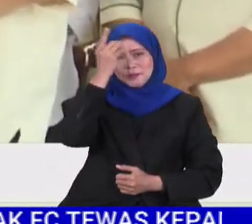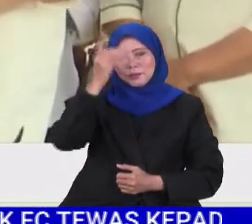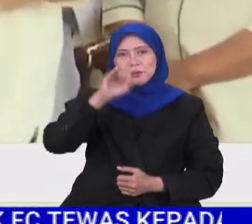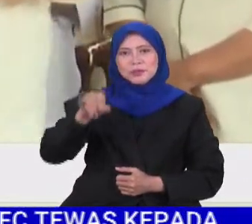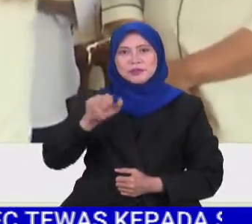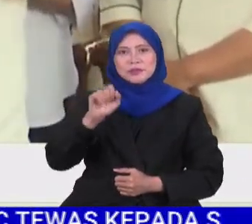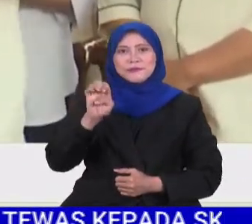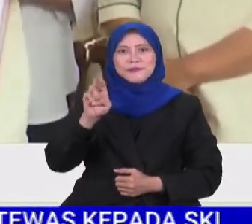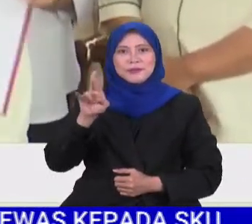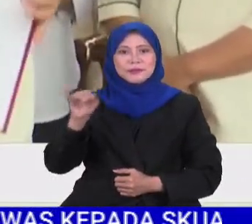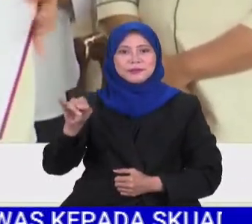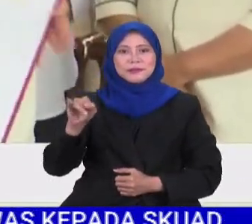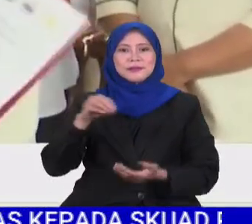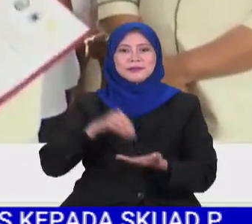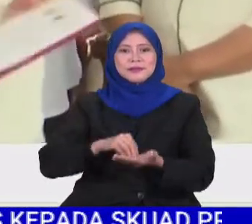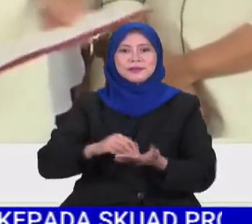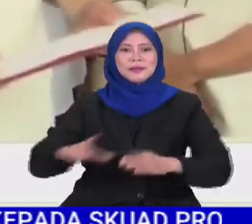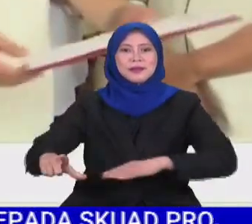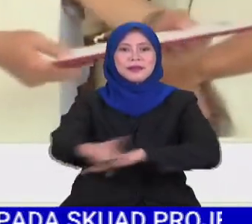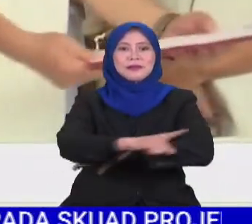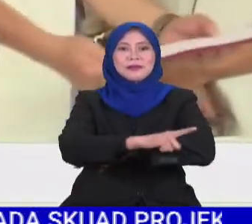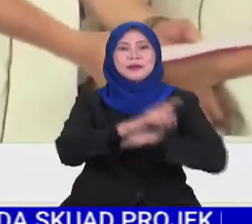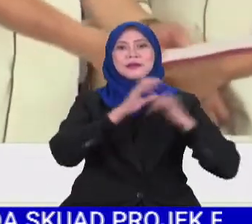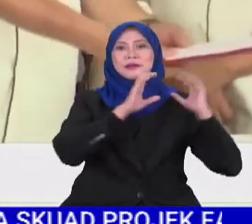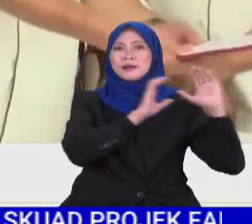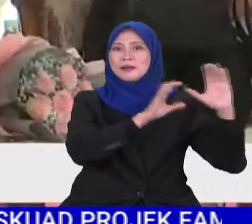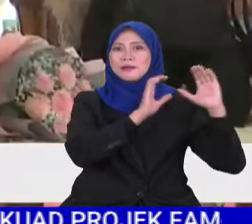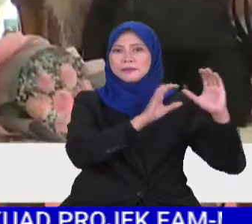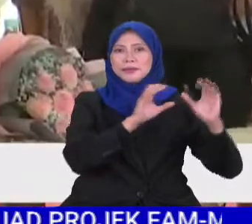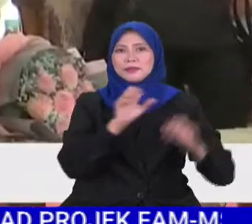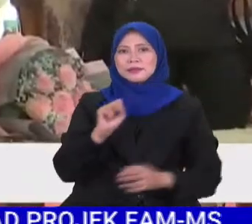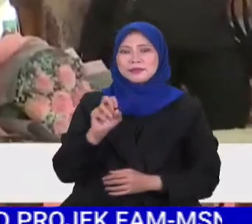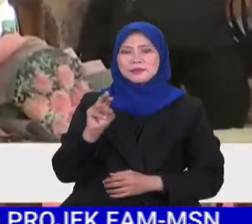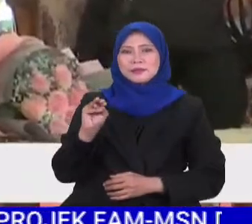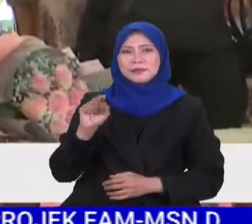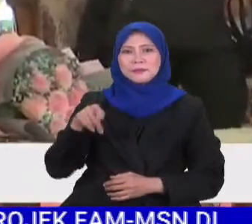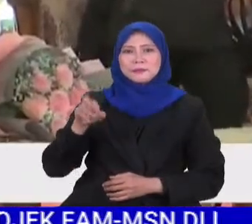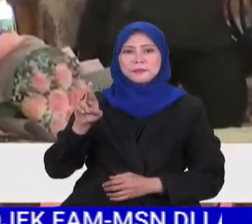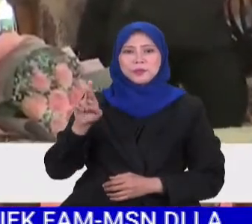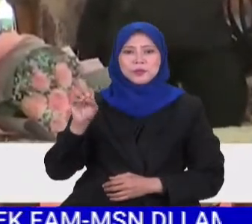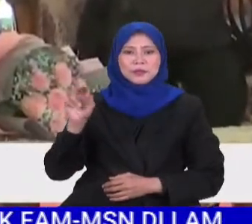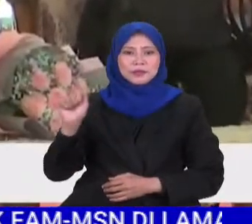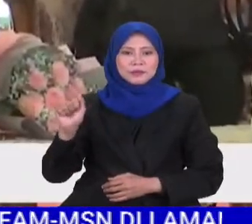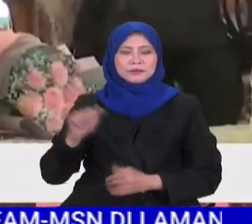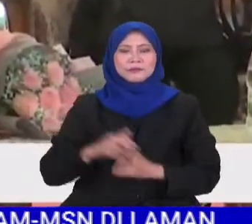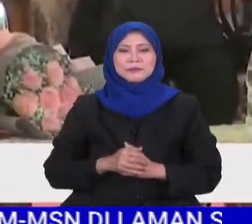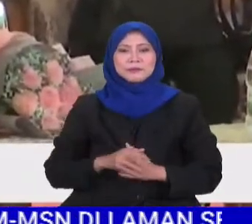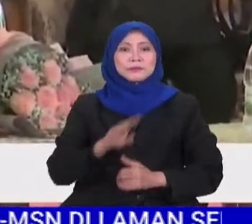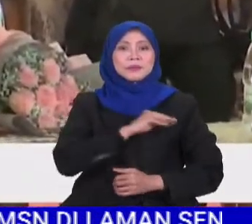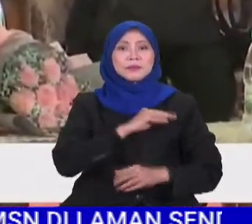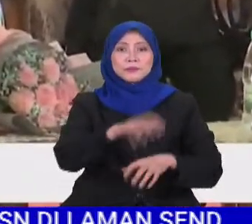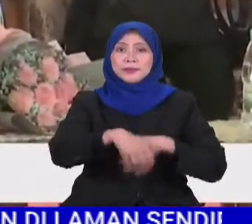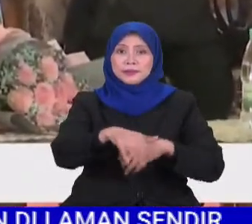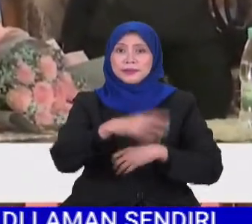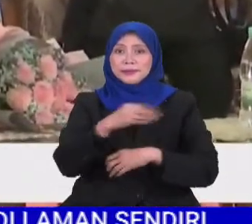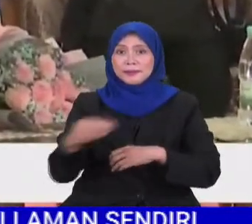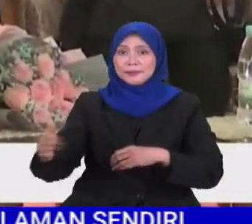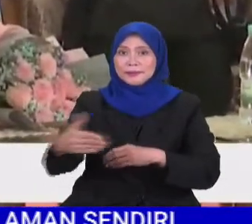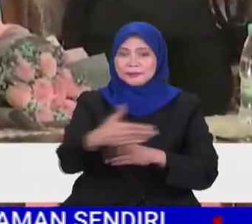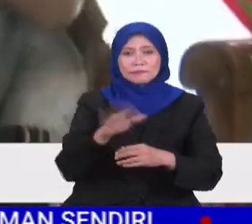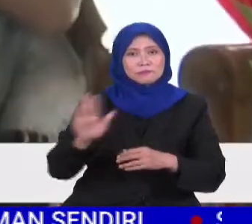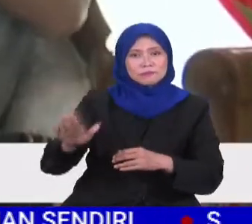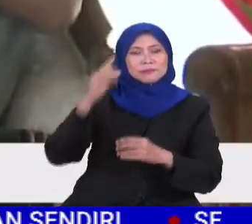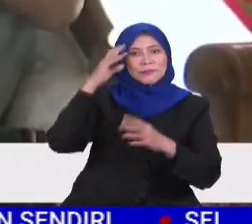jeffre kitingan di ladang kelapa PJ nagus semporna Datuk jeffre yang juga Menteri Pertanian dan Perikanan